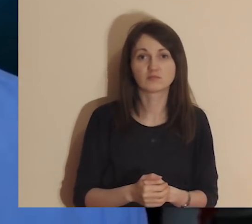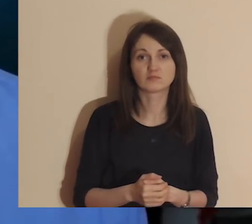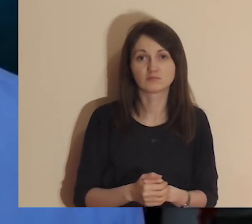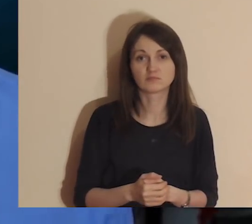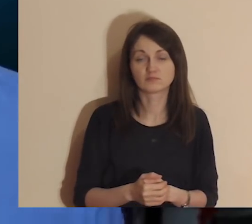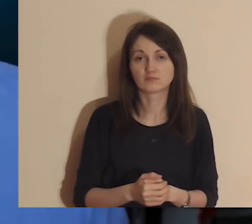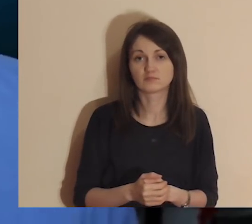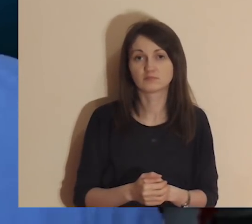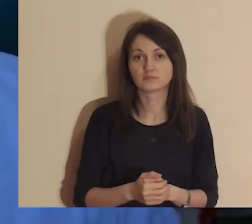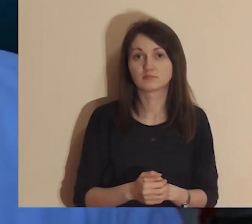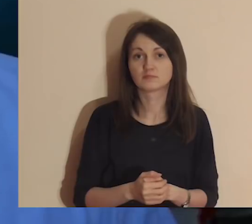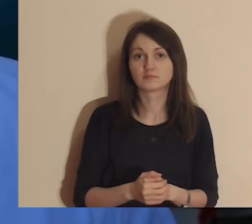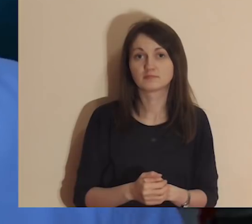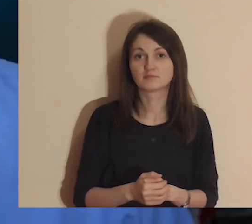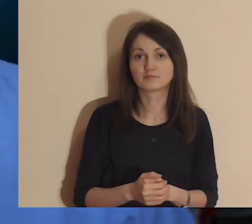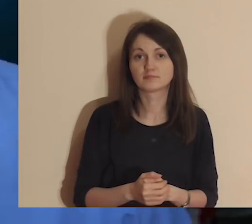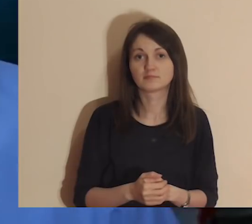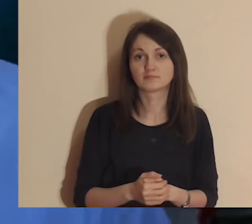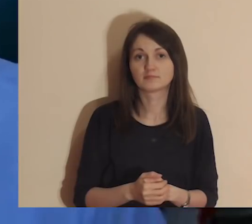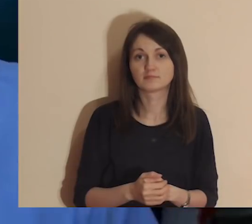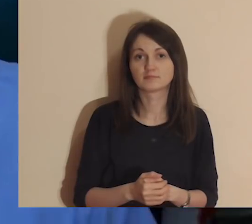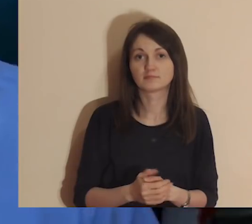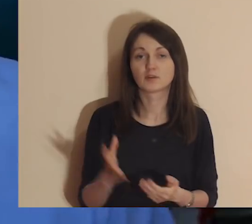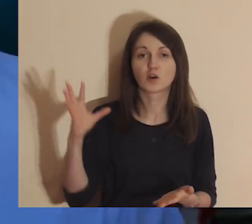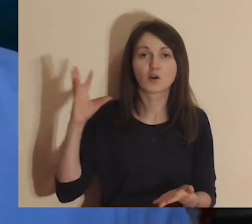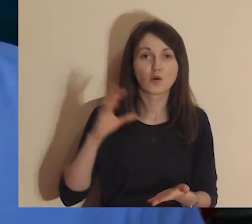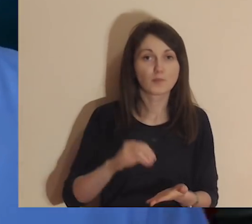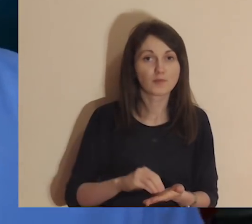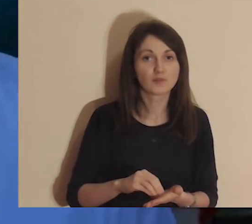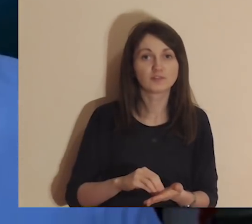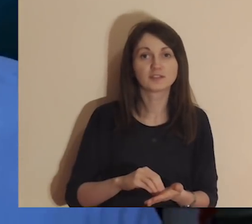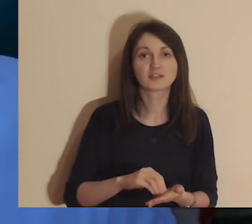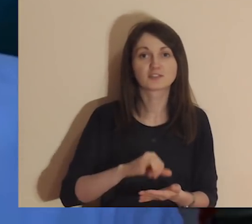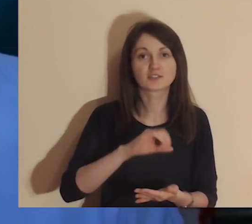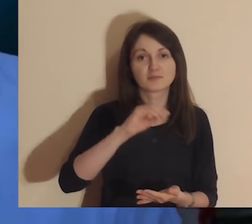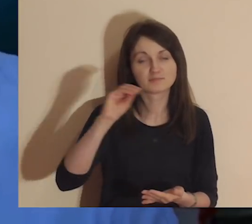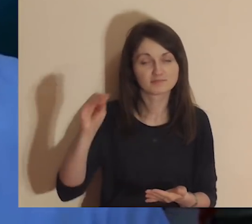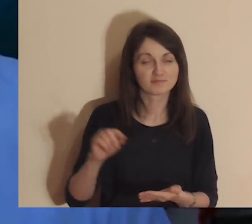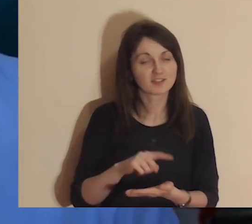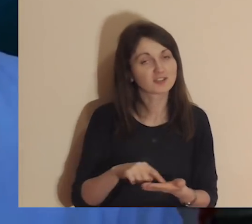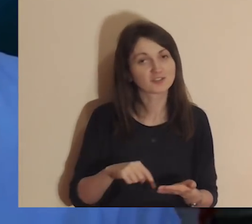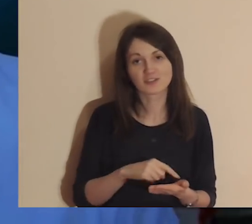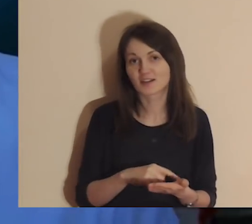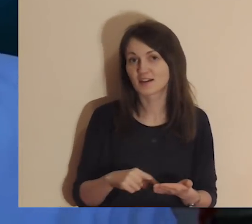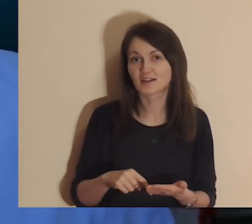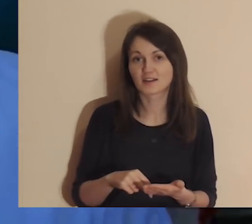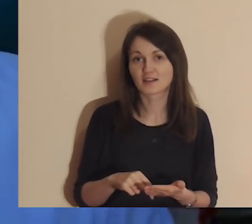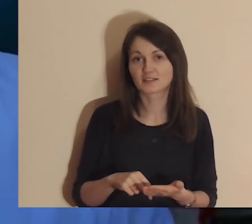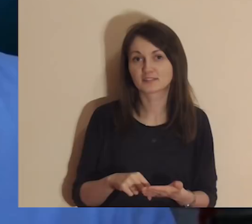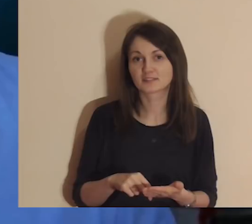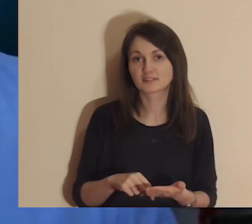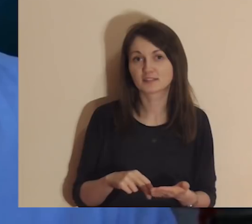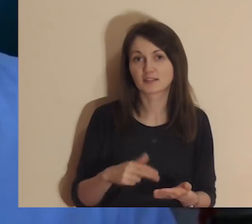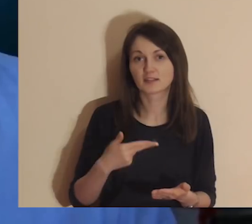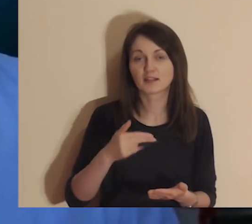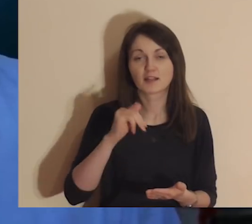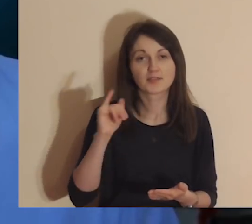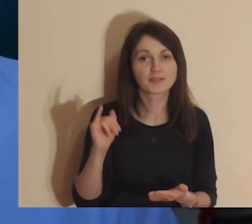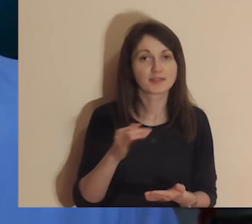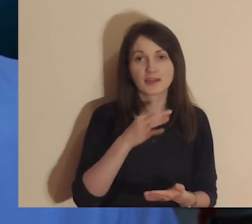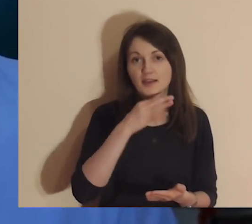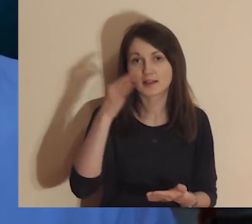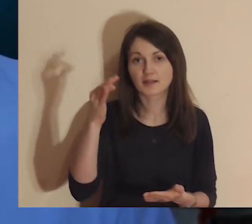medytowaniu. Od kilku osób już słyszałem, że ta informacja się przydaje, więc mówię jeszcze raz, szczególnie tym osobom, które są z nami pierwszy raz na medytacjach